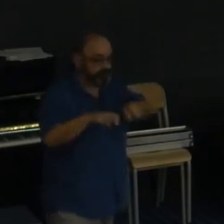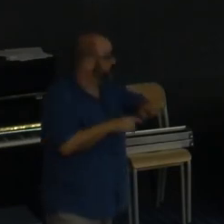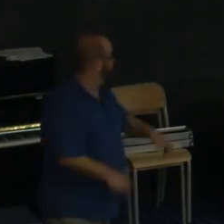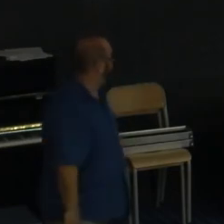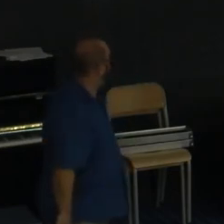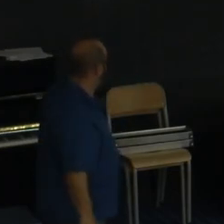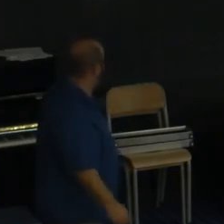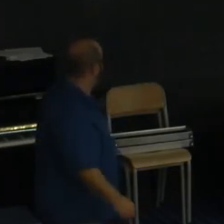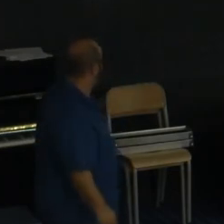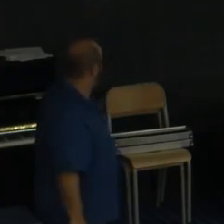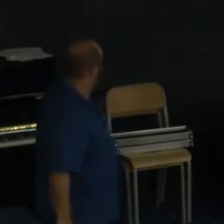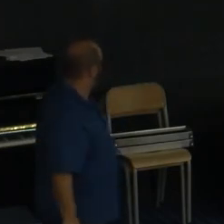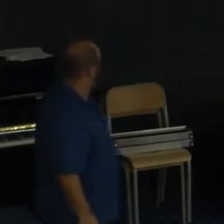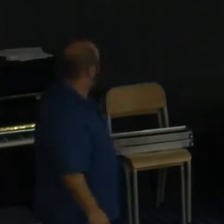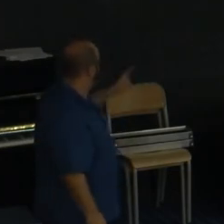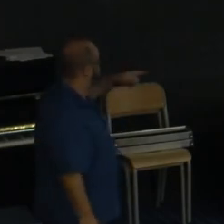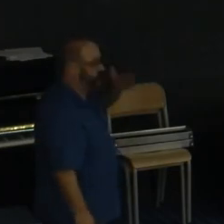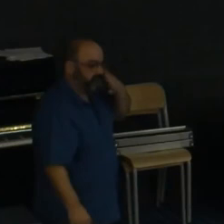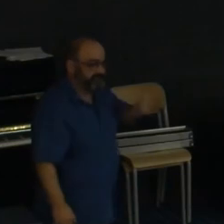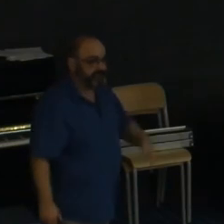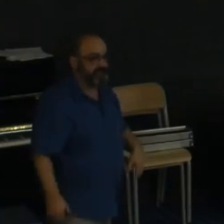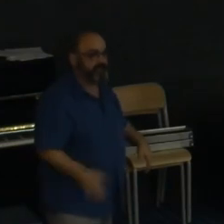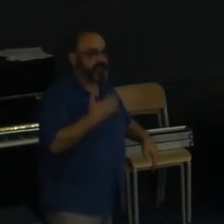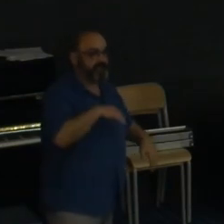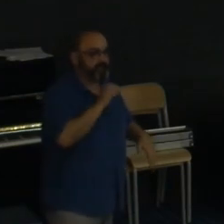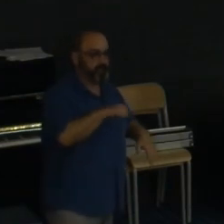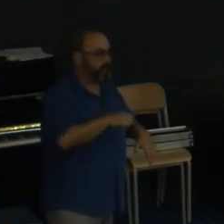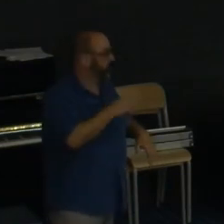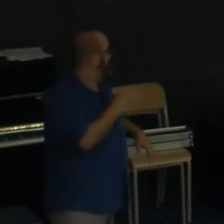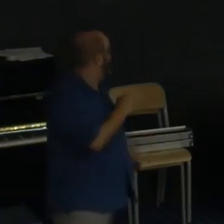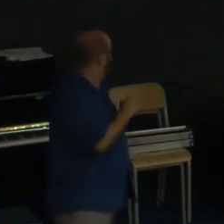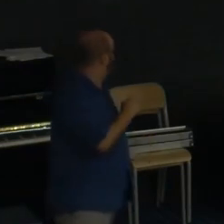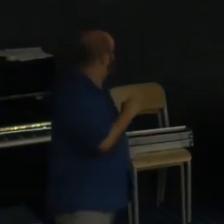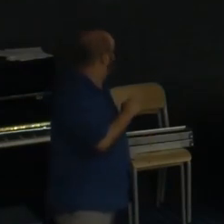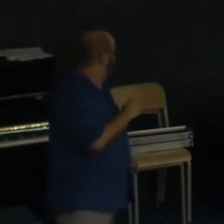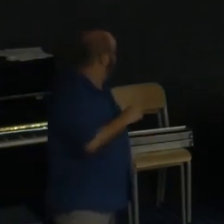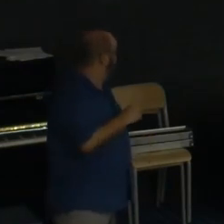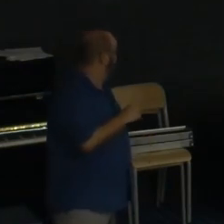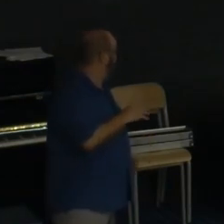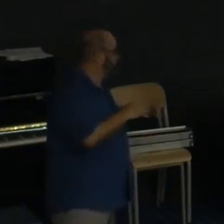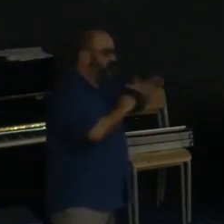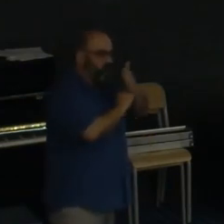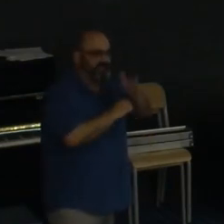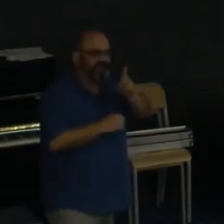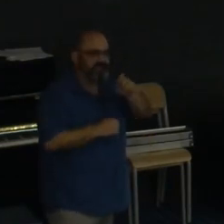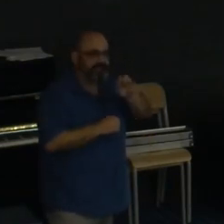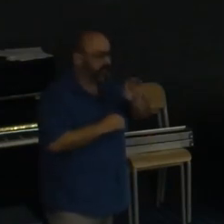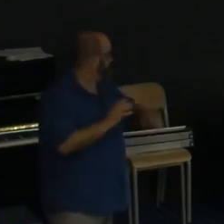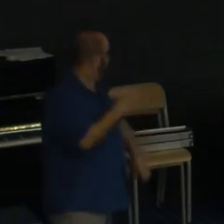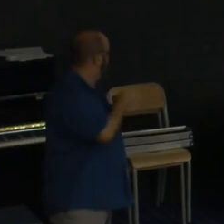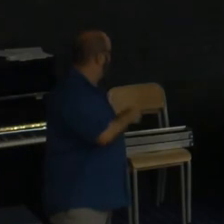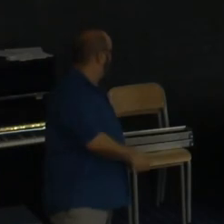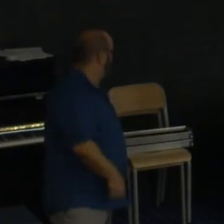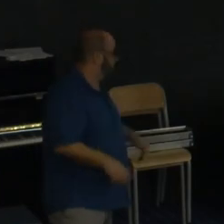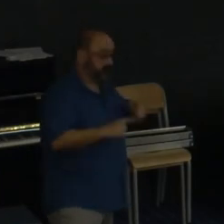Voilà. Ça, vous connaissez, il n'y a pas de problème. Maintenant, je pourrais dire, tiens, dis-moi un petit peu la valeur de date. Valeur de date,